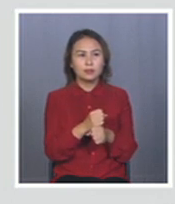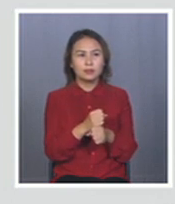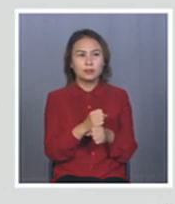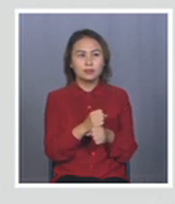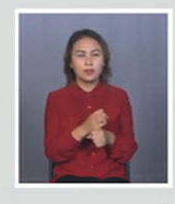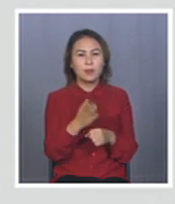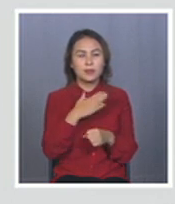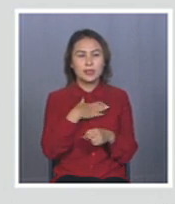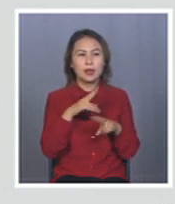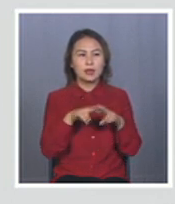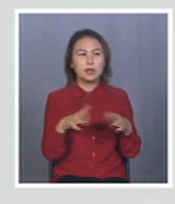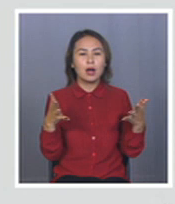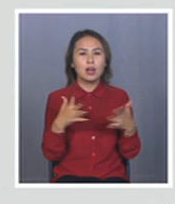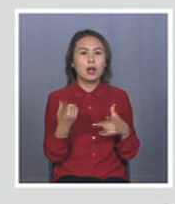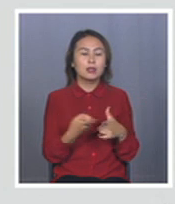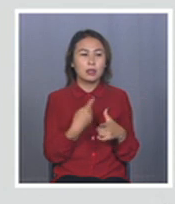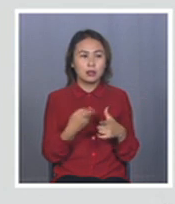Біздің астанамыз қалай аталады?